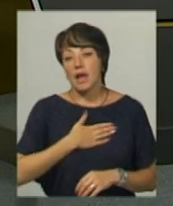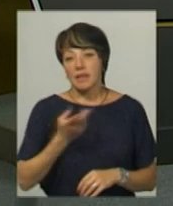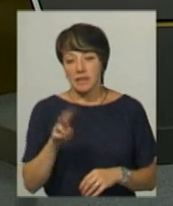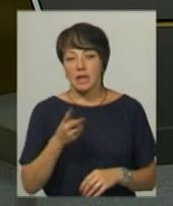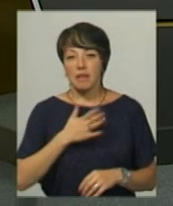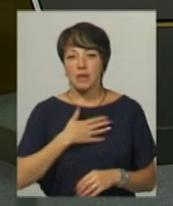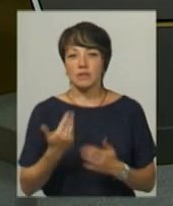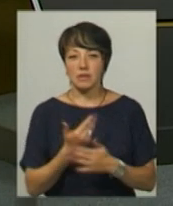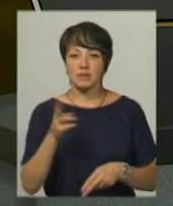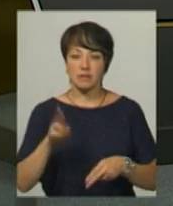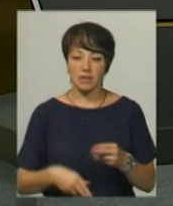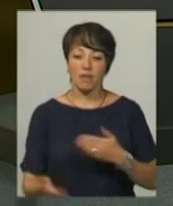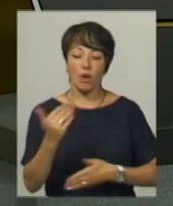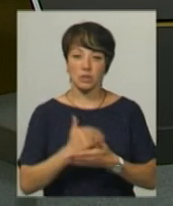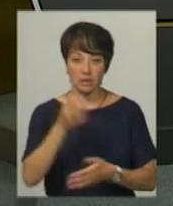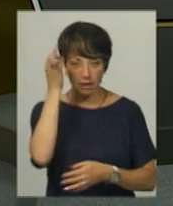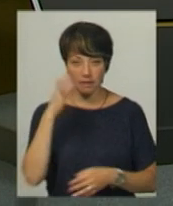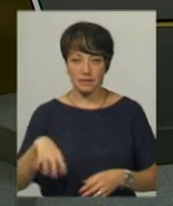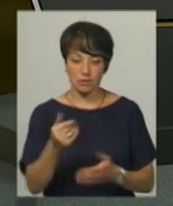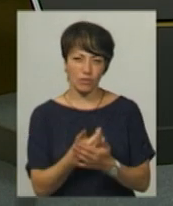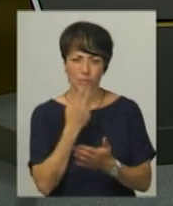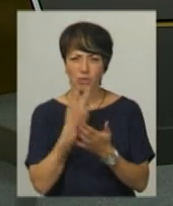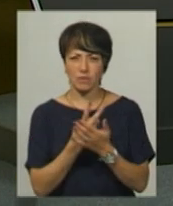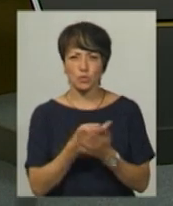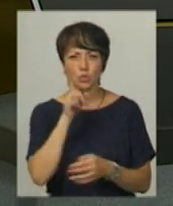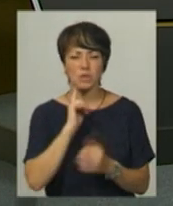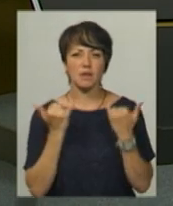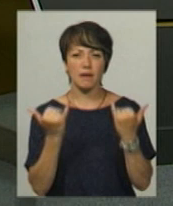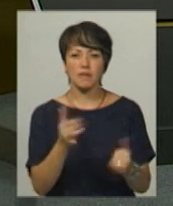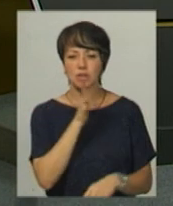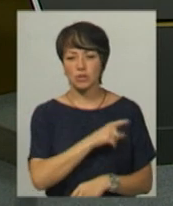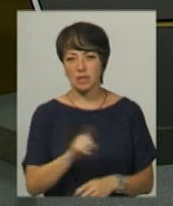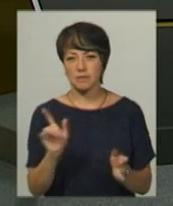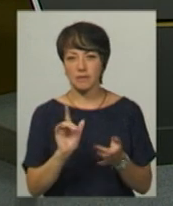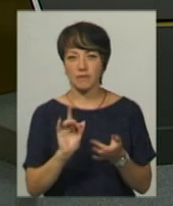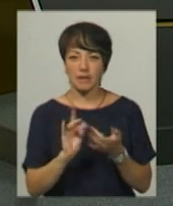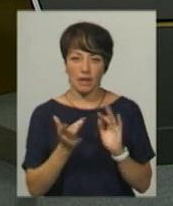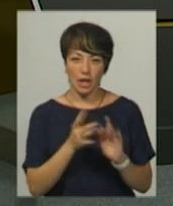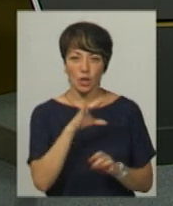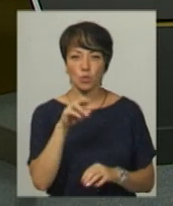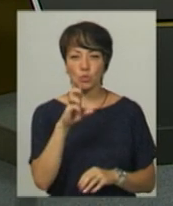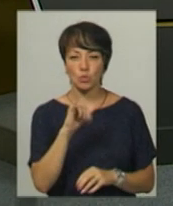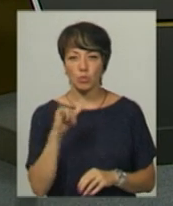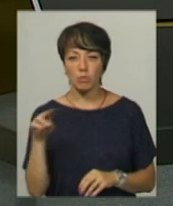завершено. Наостанок нагадую, що всі наші випуски ви можете переглядати в зручний для вас час в мережі YouTube. А всі наші